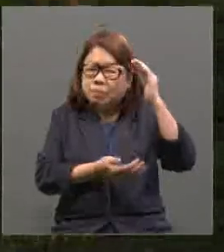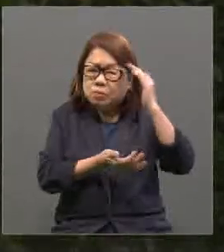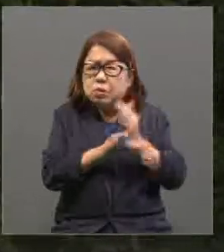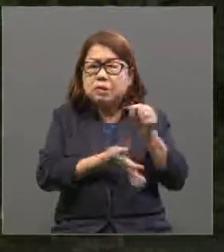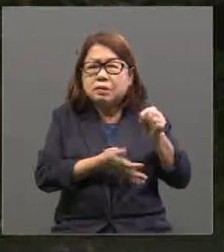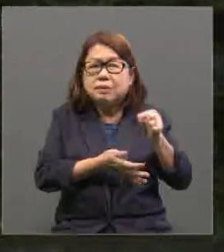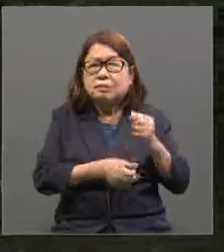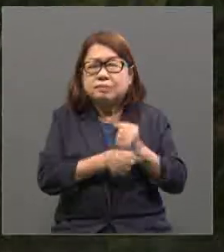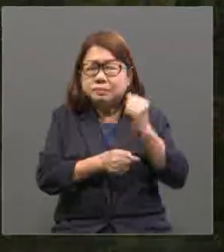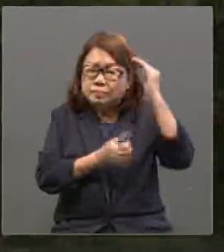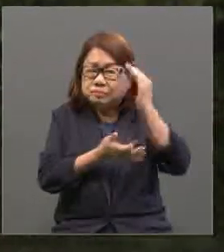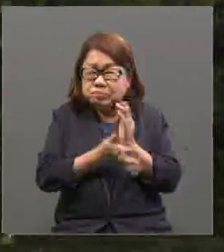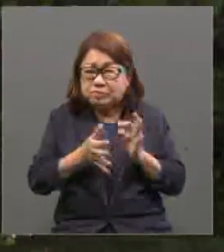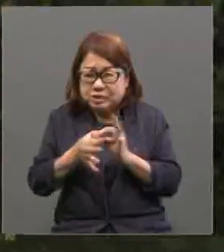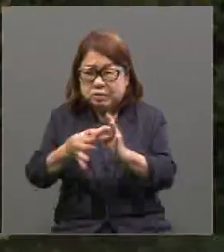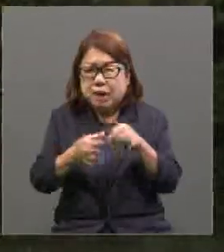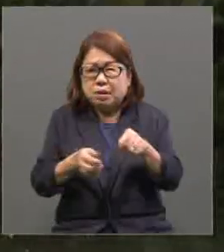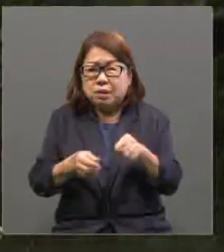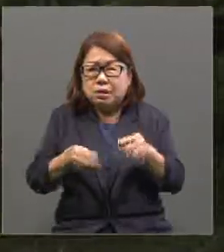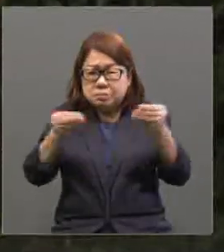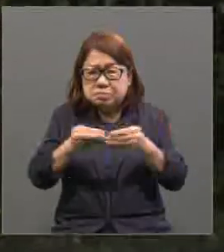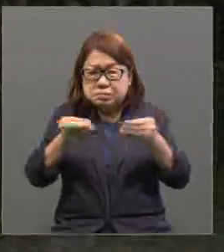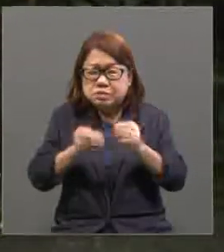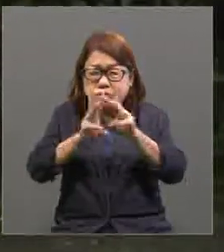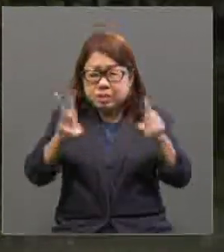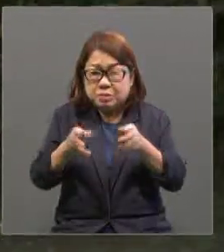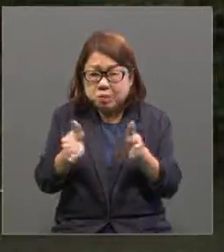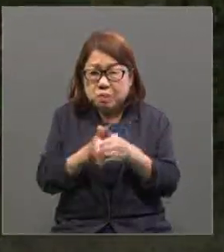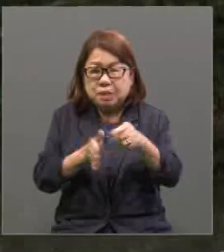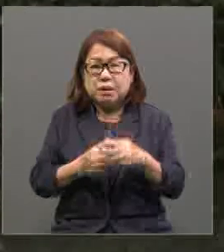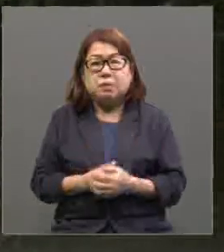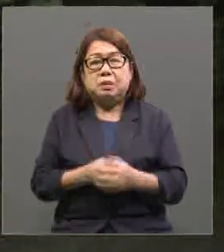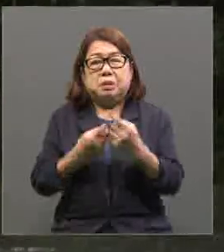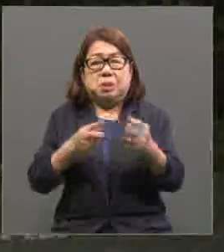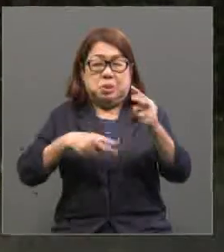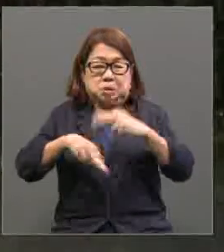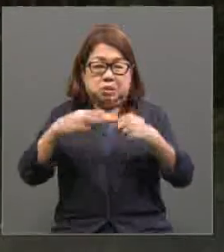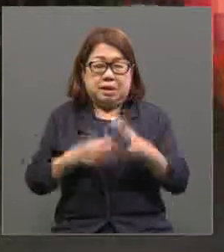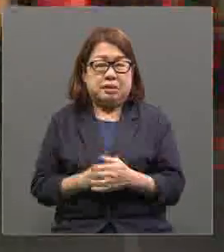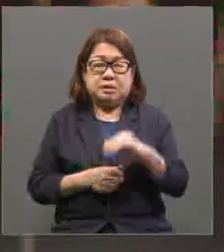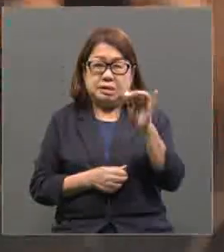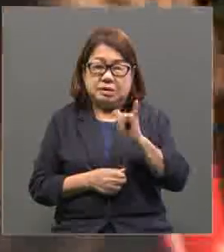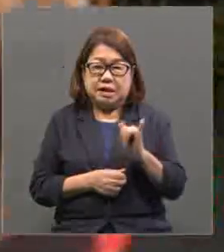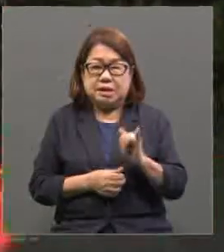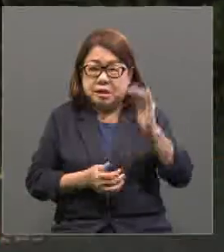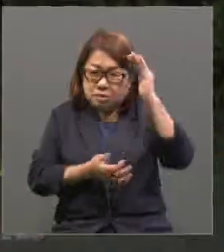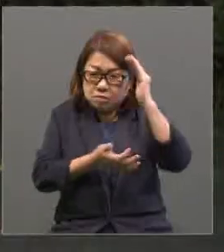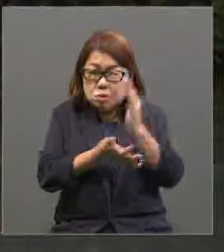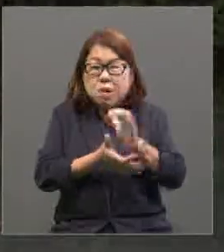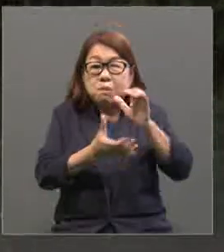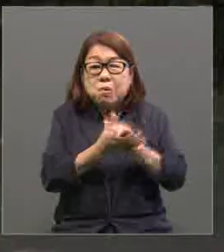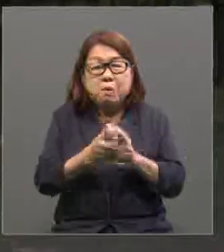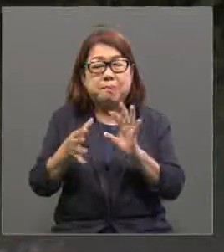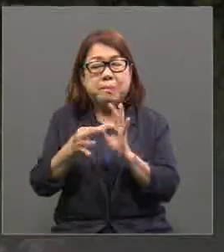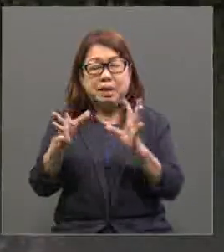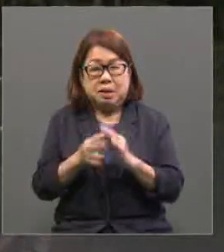ทวิทูลเข้าไปเกี่ยวข้องในการเล่นพนันกับแอมด้วยไหมปรากฏว่าจากการตรวจสอบยังไม่เจอว่ารองออฟเข้าไปเล่นด้วยนะครับแต่เ